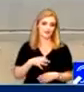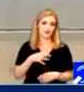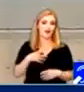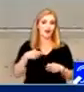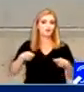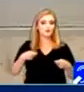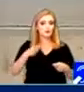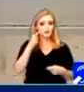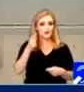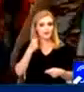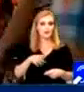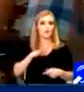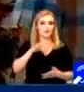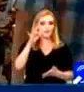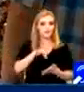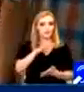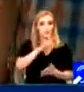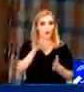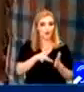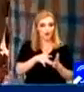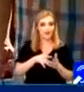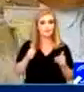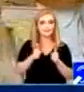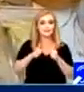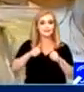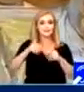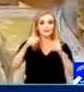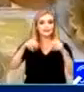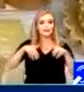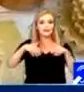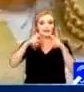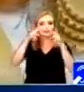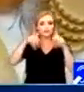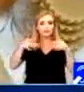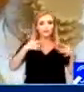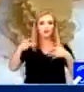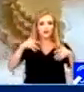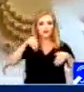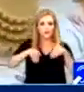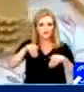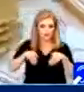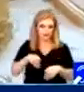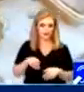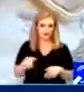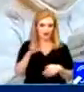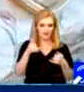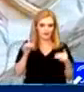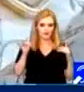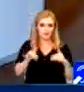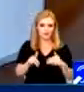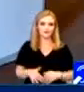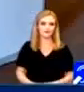Târgul Mierii, desfășurat în scoarul Teatrului Național de Operă și Balet, se va încheia în această seară cu un seminar de informare privind